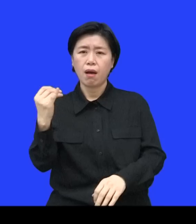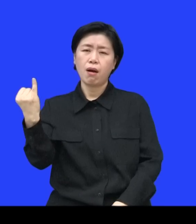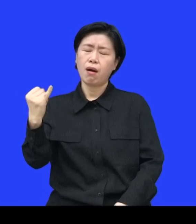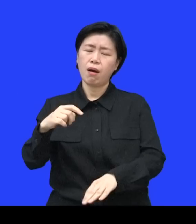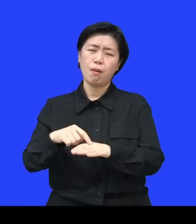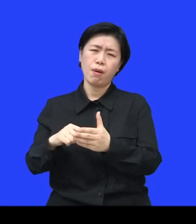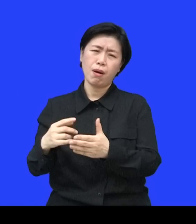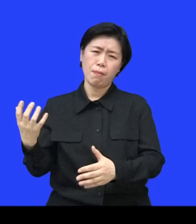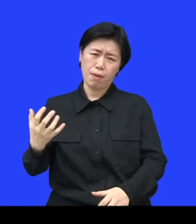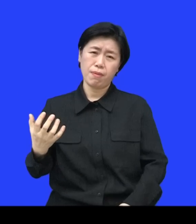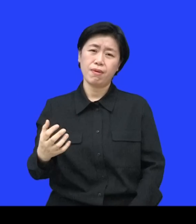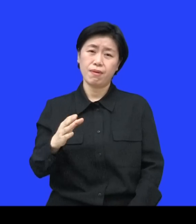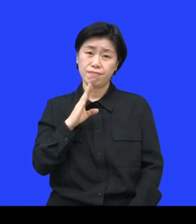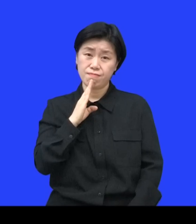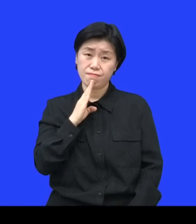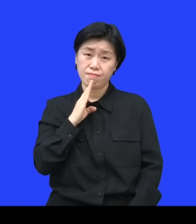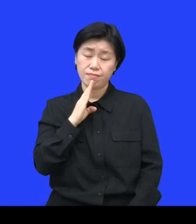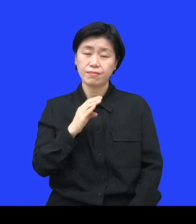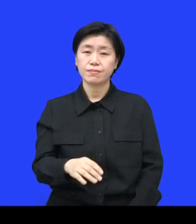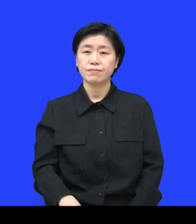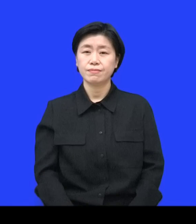당연히 드셨을 것 같아요. 근데